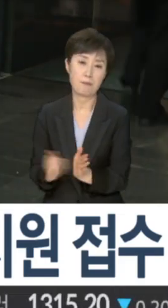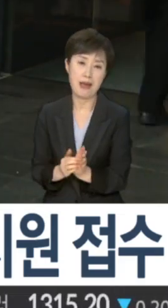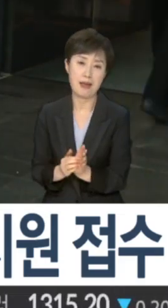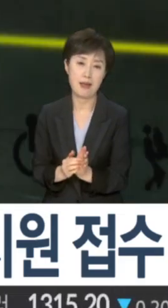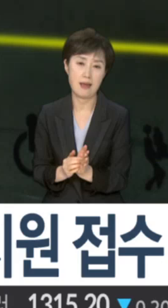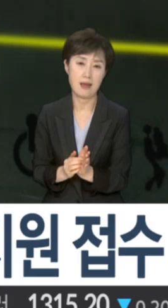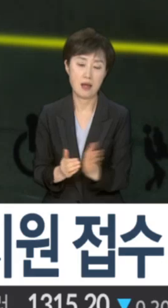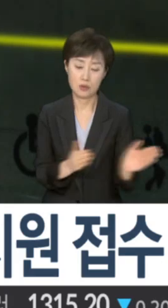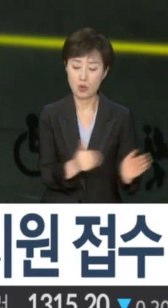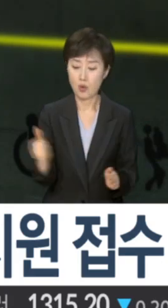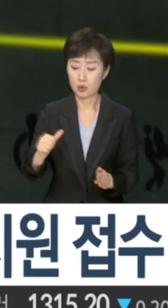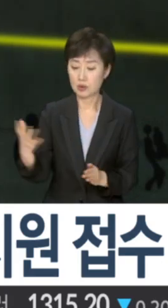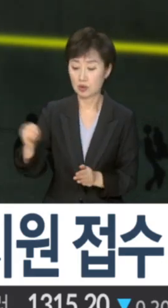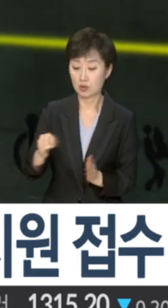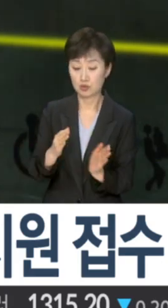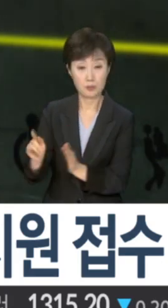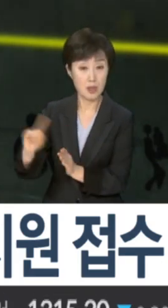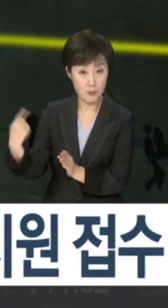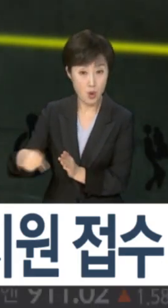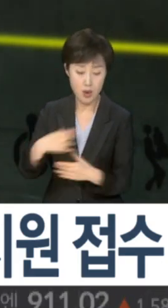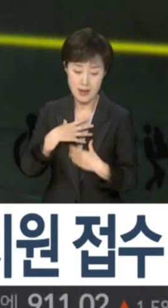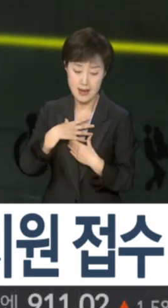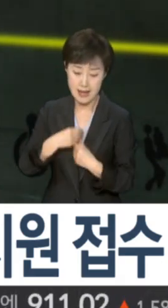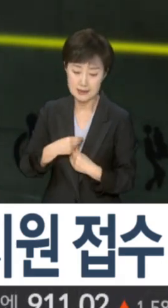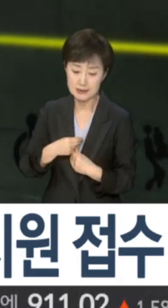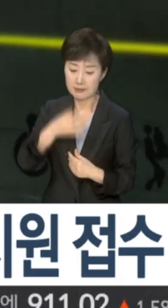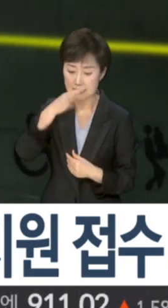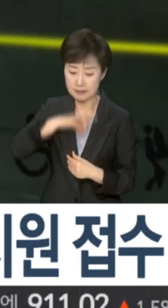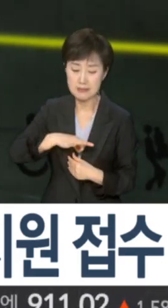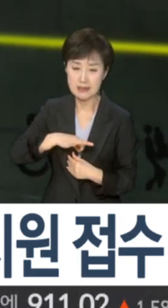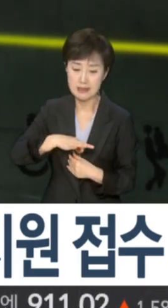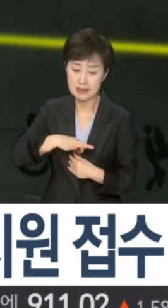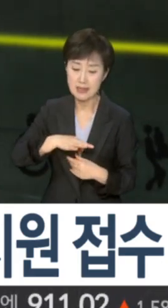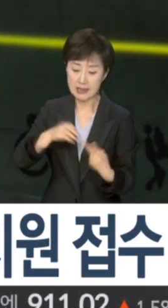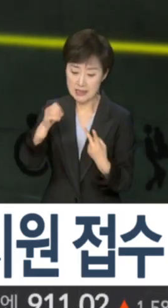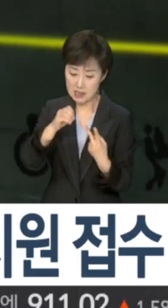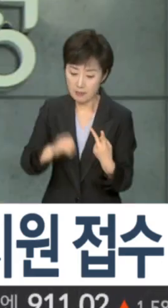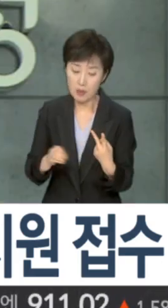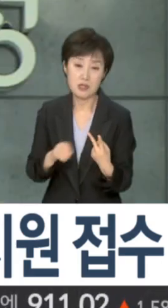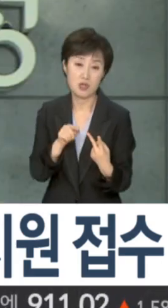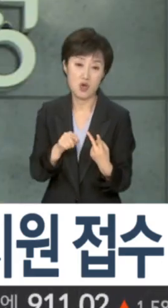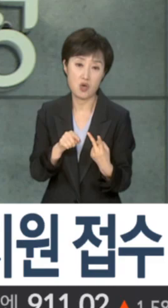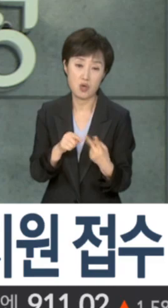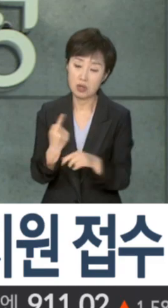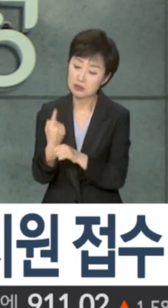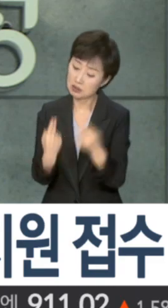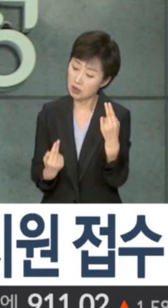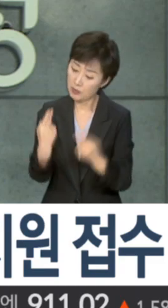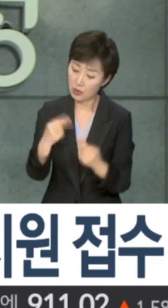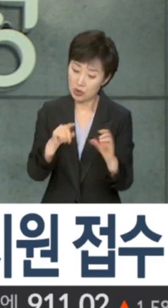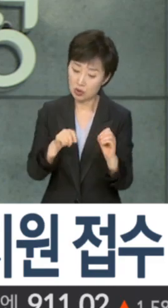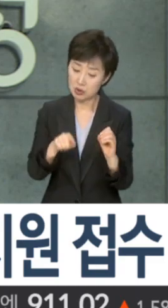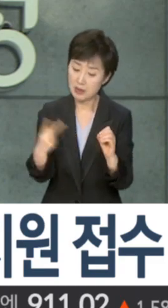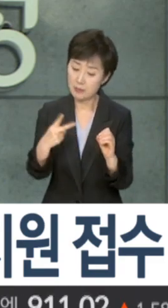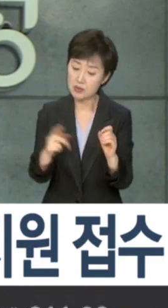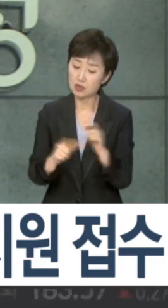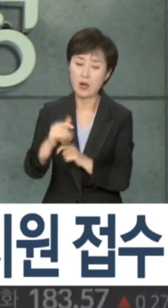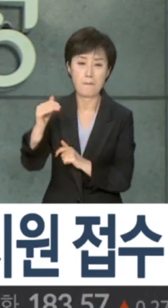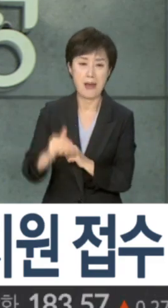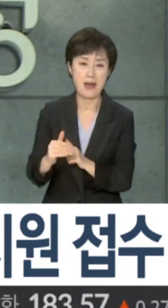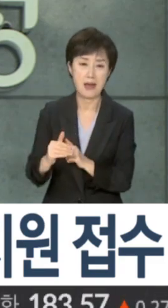규모에 준 고정 금리 자금인 안심 금리 자금 2.0의 금리는 전년 대비 0.2% 포인트